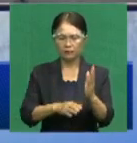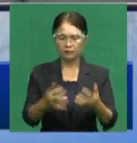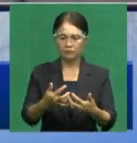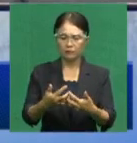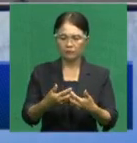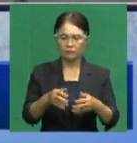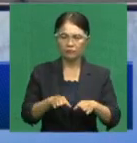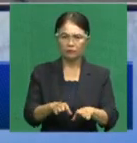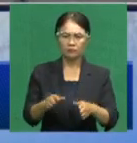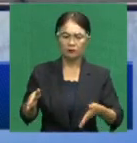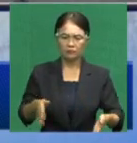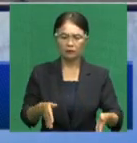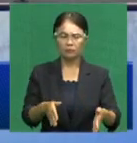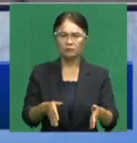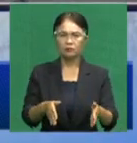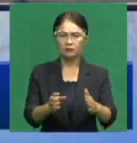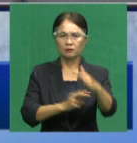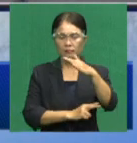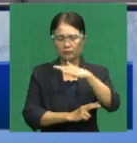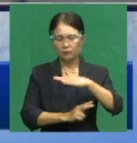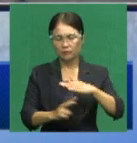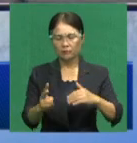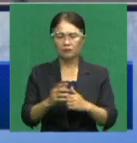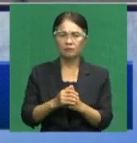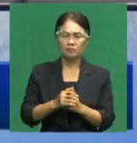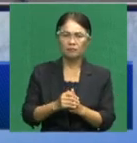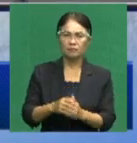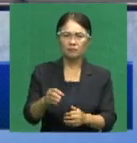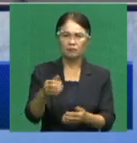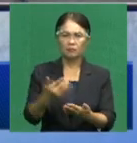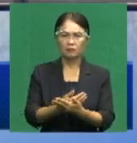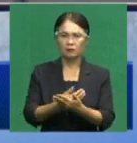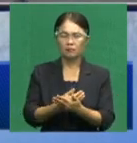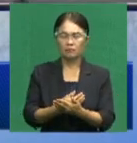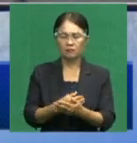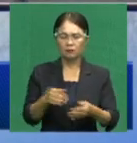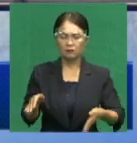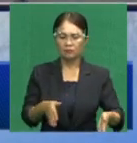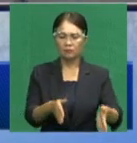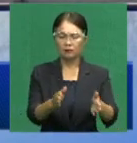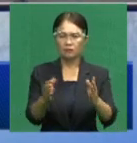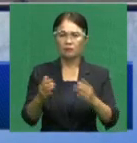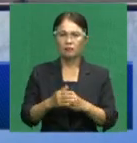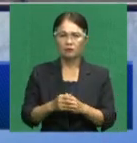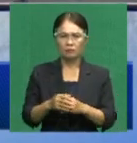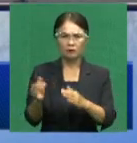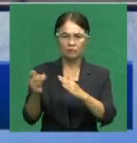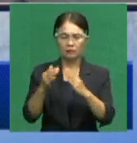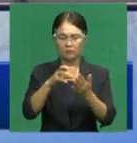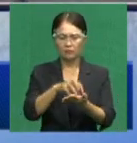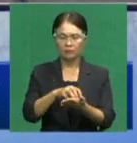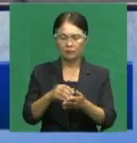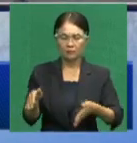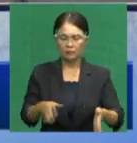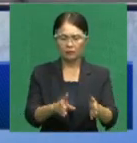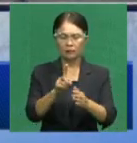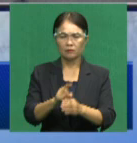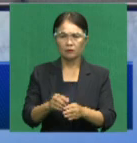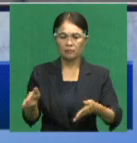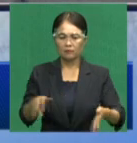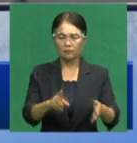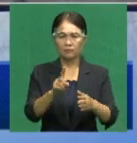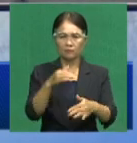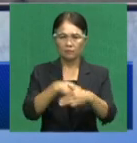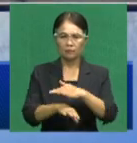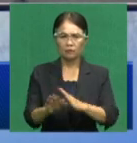កកស្ទះចរាចរណ៍នៅលើដងស្ពានមនីវងថ្មីនេះដែលជាផ្លូវទ្វេទិសគឺមានទាំងពីរាជធានីភ្នំពេញទៅកាន់ផ្លូវជាតិលេខ1និងពីផ្លូវជាតិ